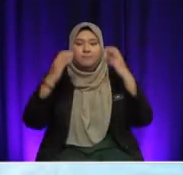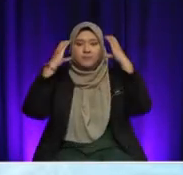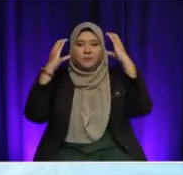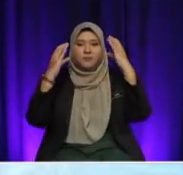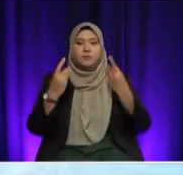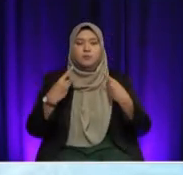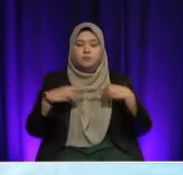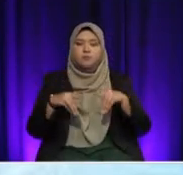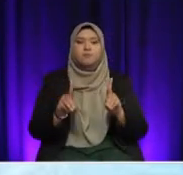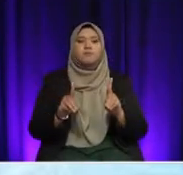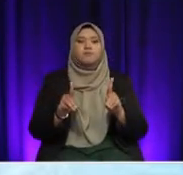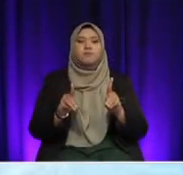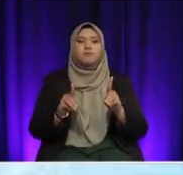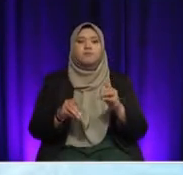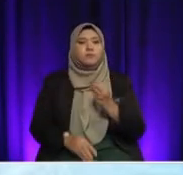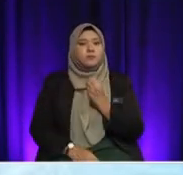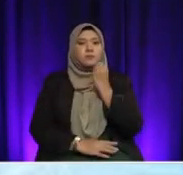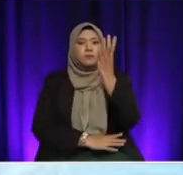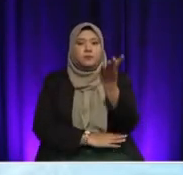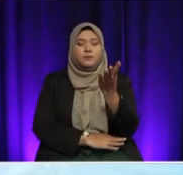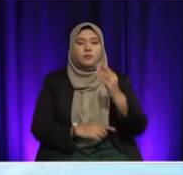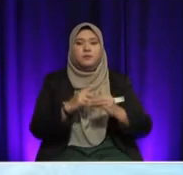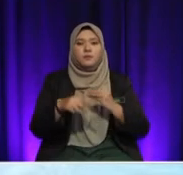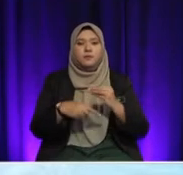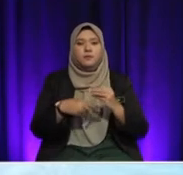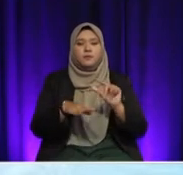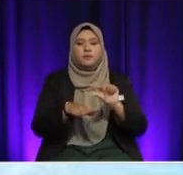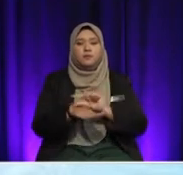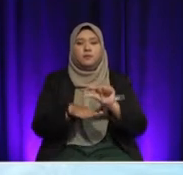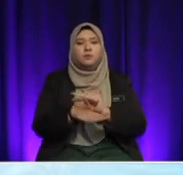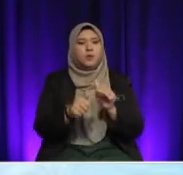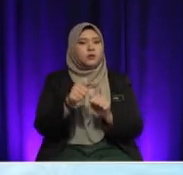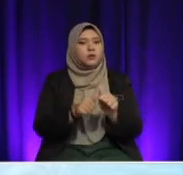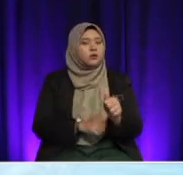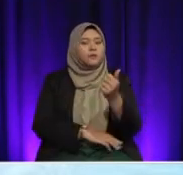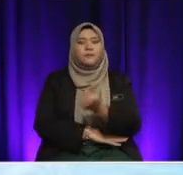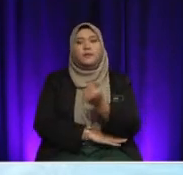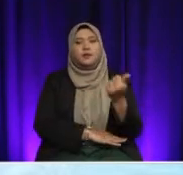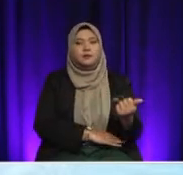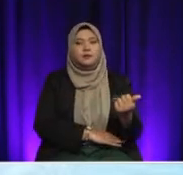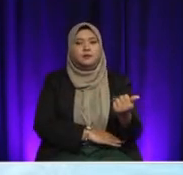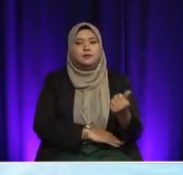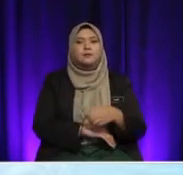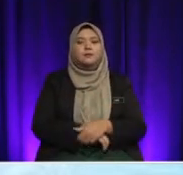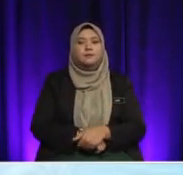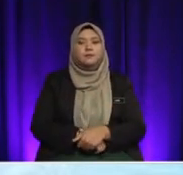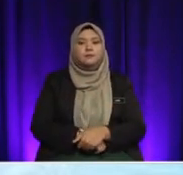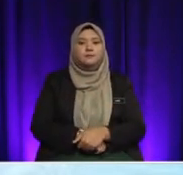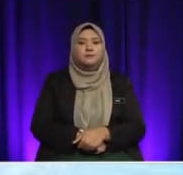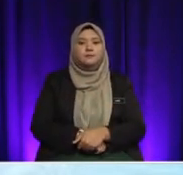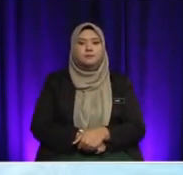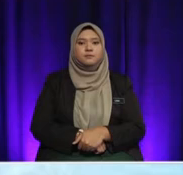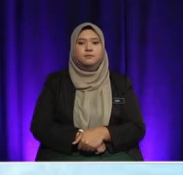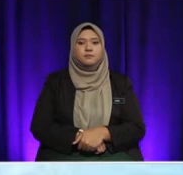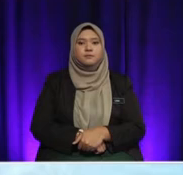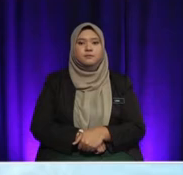lapisan plastik perlu diletak. Sebab ini adalah yang manual. Kita kena letak plastik bawah dengan atas daging. Sebab kalau tak, nanti daging tu melekat